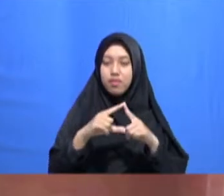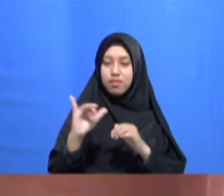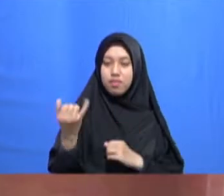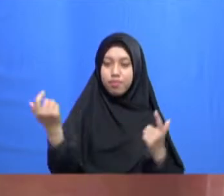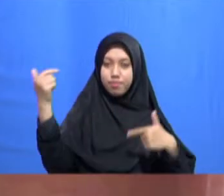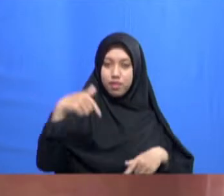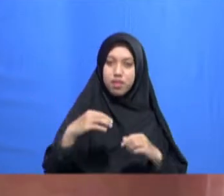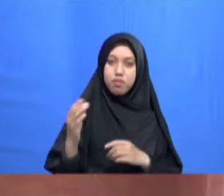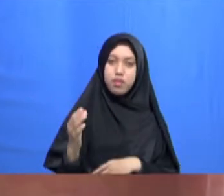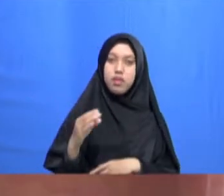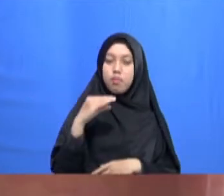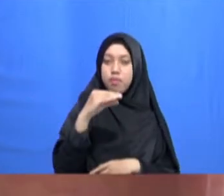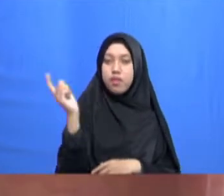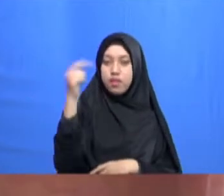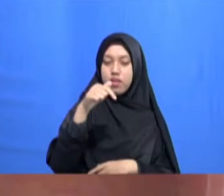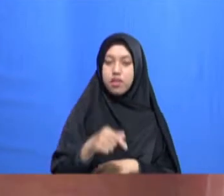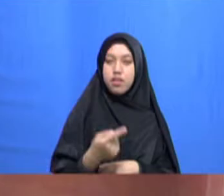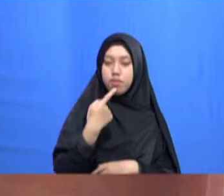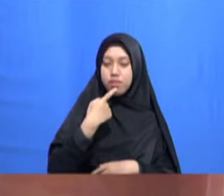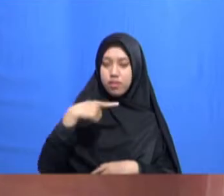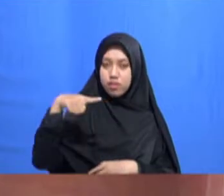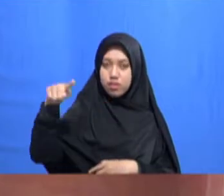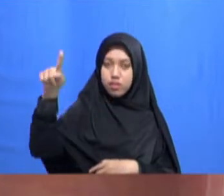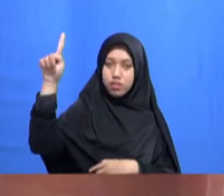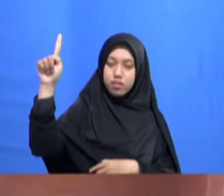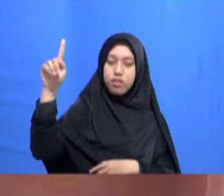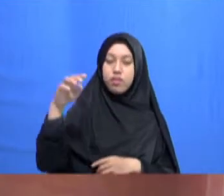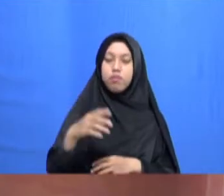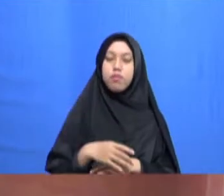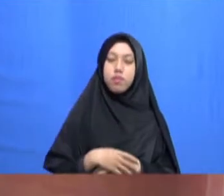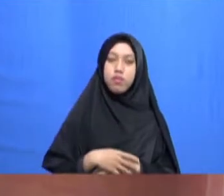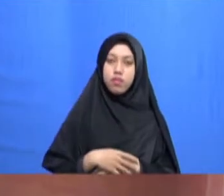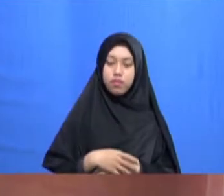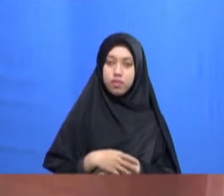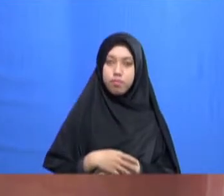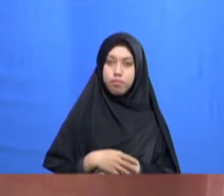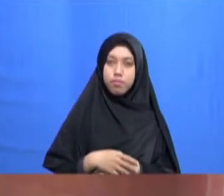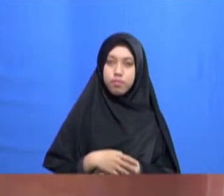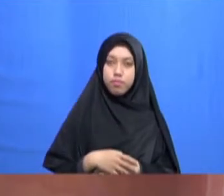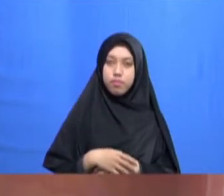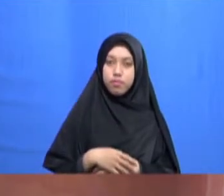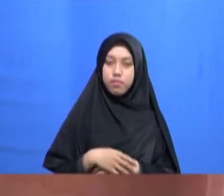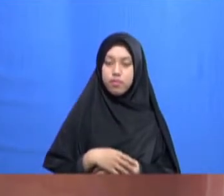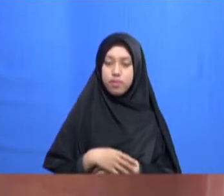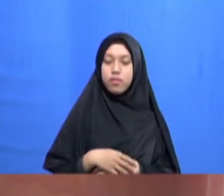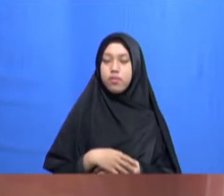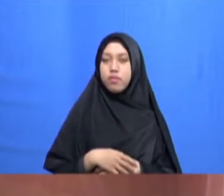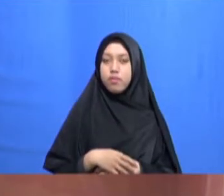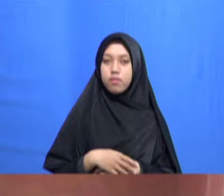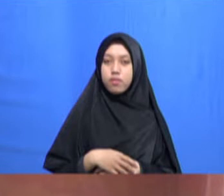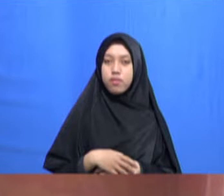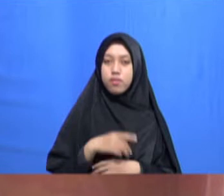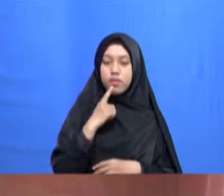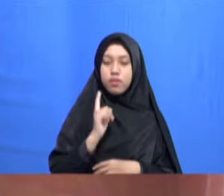ini. Puji syukur kita panjatkan kehadirat Allah Subhanahu wa Ta'ala, Tuhan Yang Maha Esa,